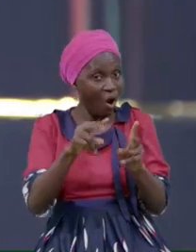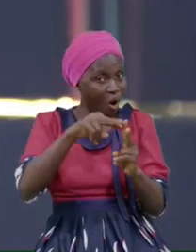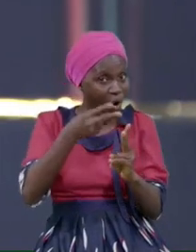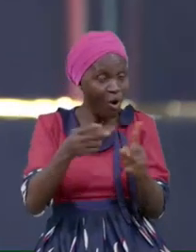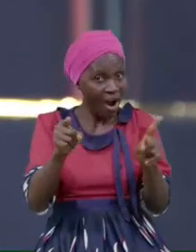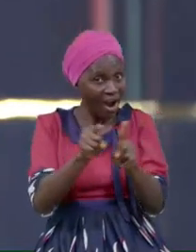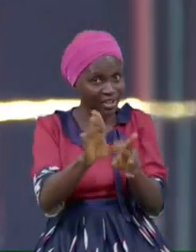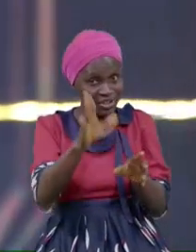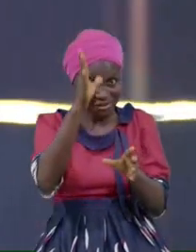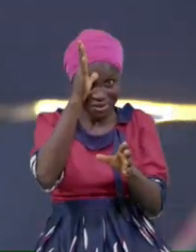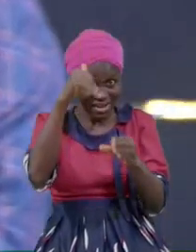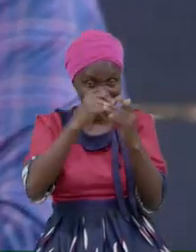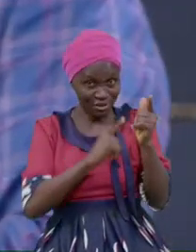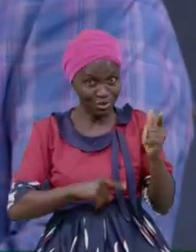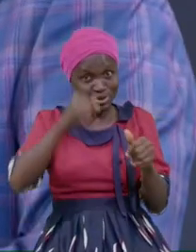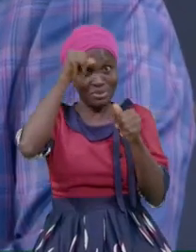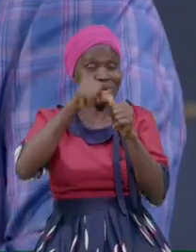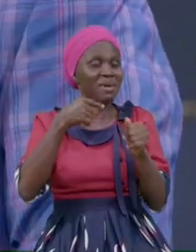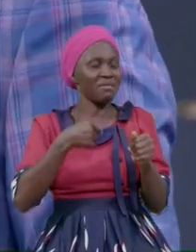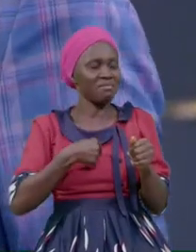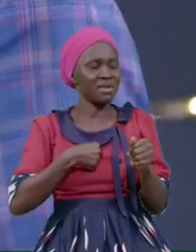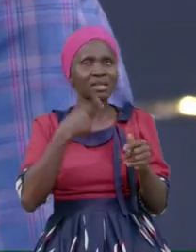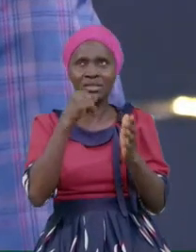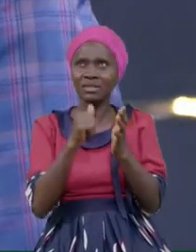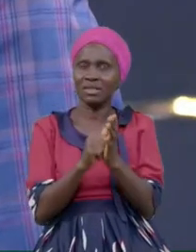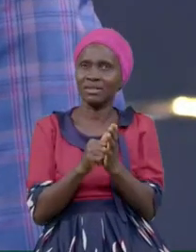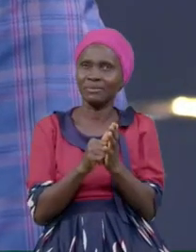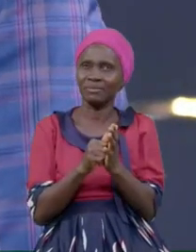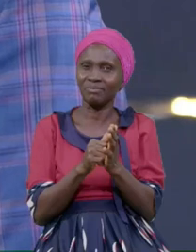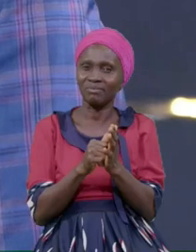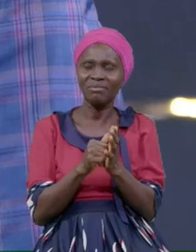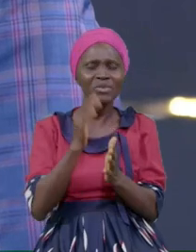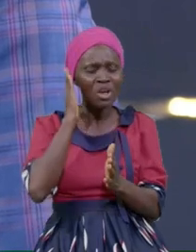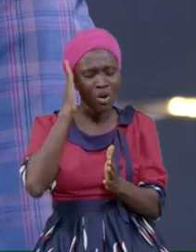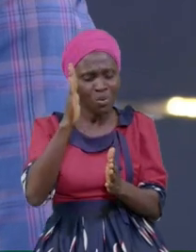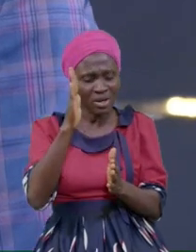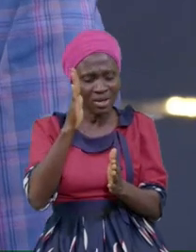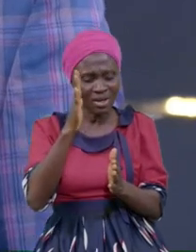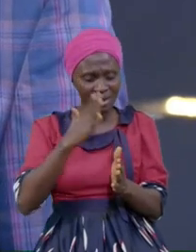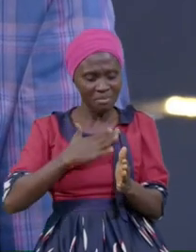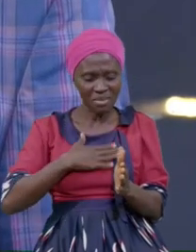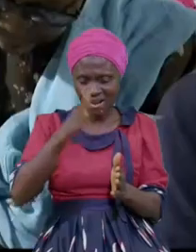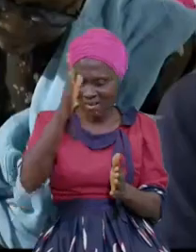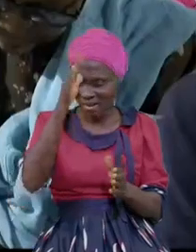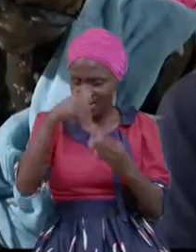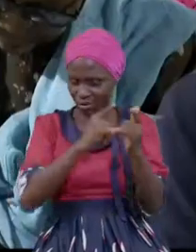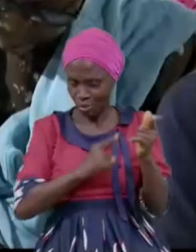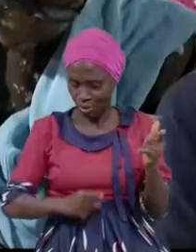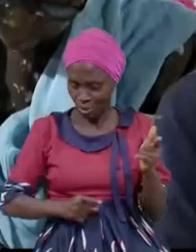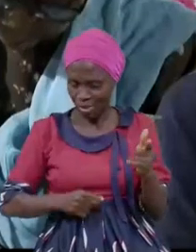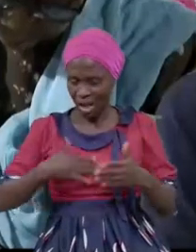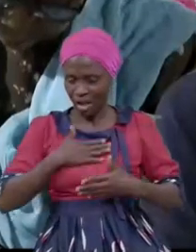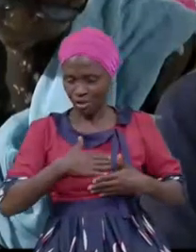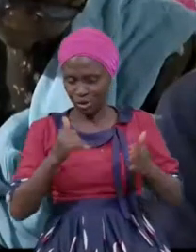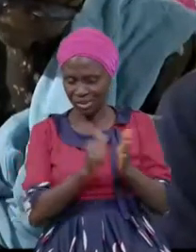votre père dans le Seigneur. Et tu dis, est-ce que papa va jouir de ce type de sale blague?